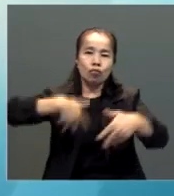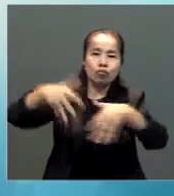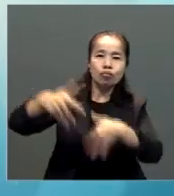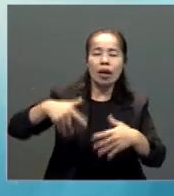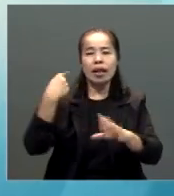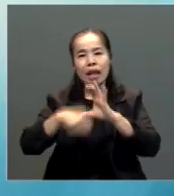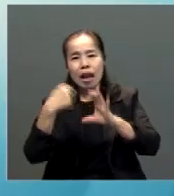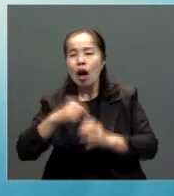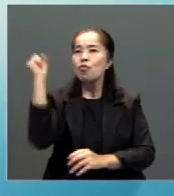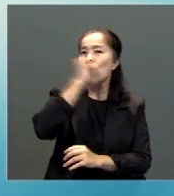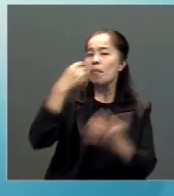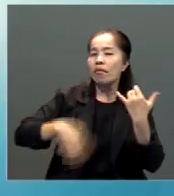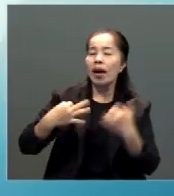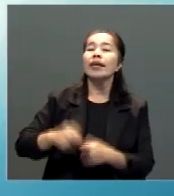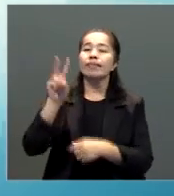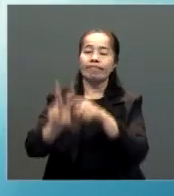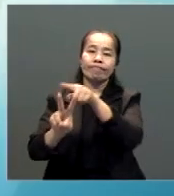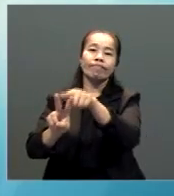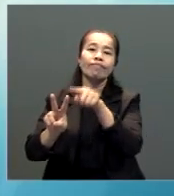รายนะครับแล้วก็เป็นกลุ่มก่อนที่ไปเที่ยวไปสถานที่ชุมชนแออัดเป็นงานแฟร์เป็นคอนเสิร์ตตลาดนัดในกทม1